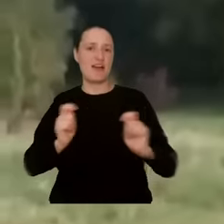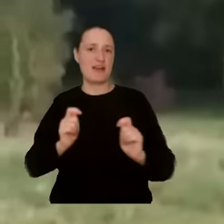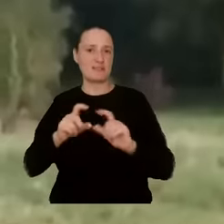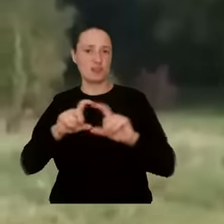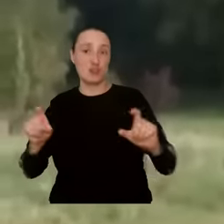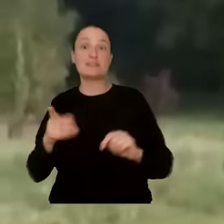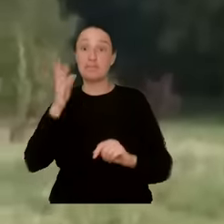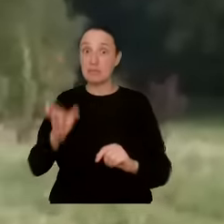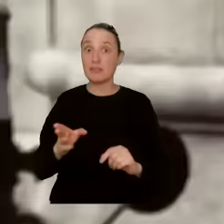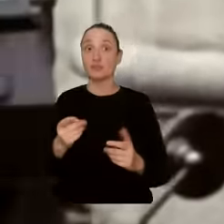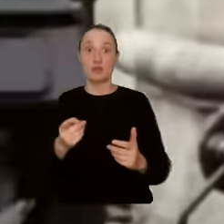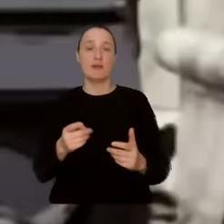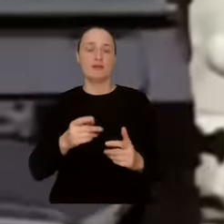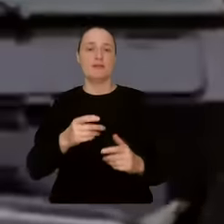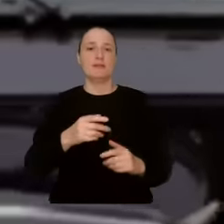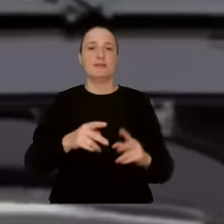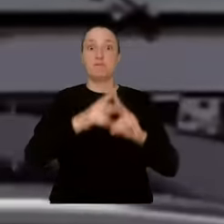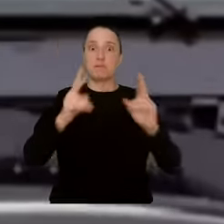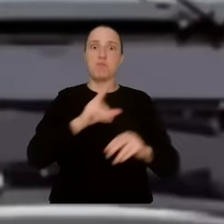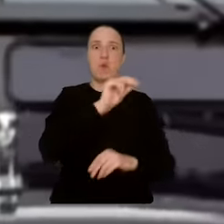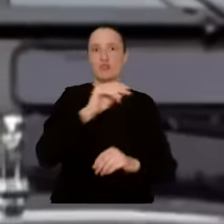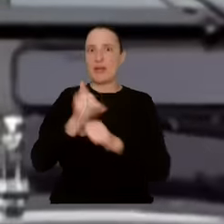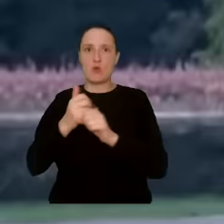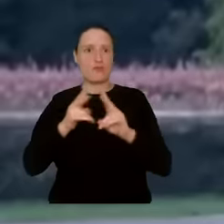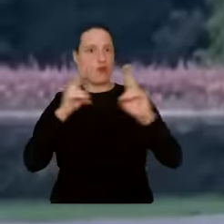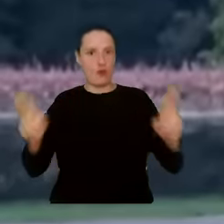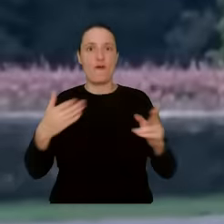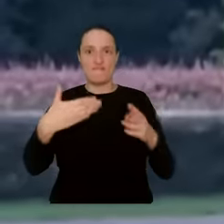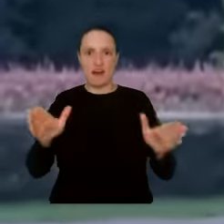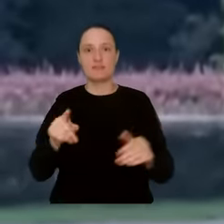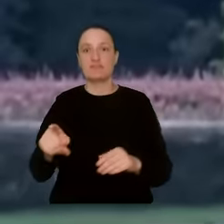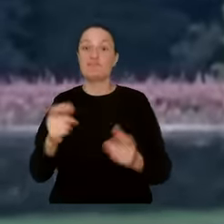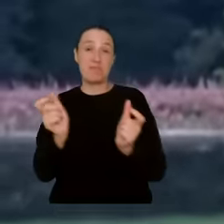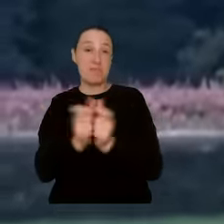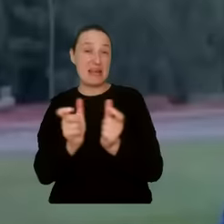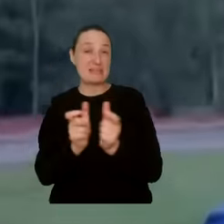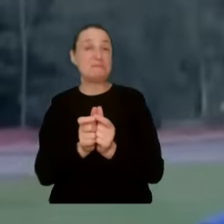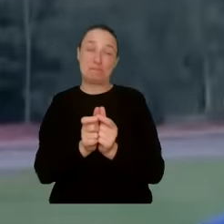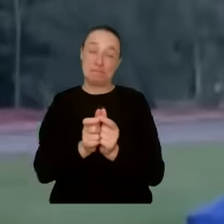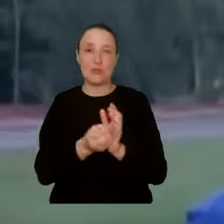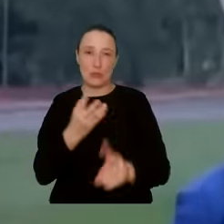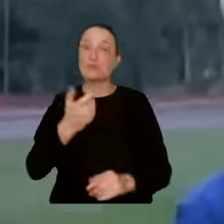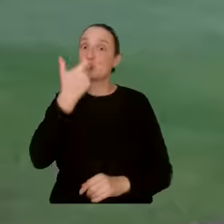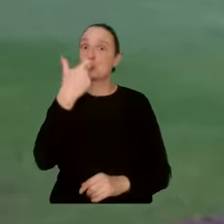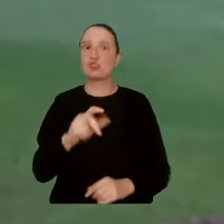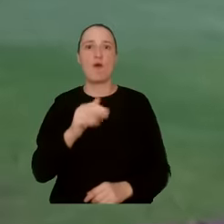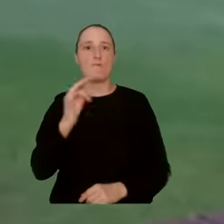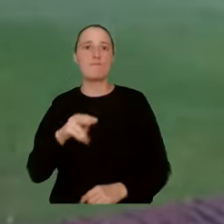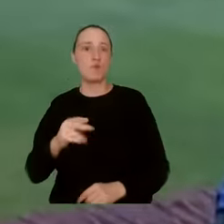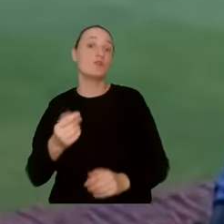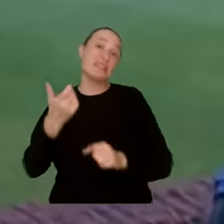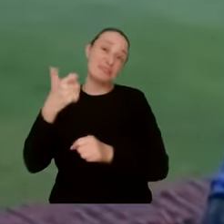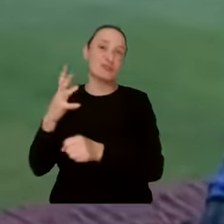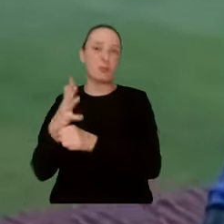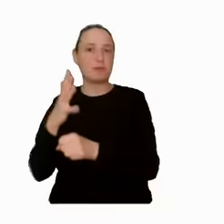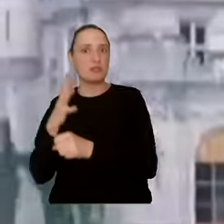w tygodniu. Cena biletów jest tak luksusowa jak wartość szkockiego zamku. Za osobę trzeba zapłacić 100 funtów lub 150